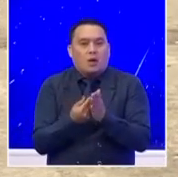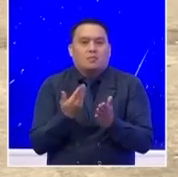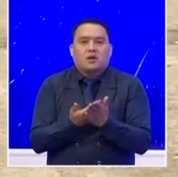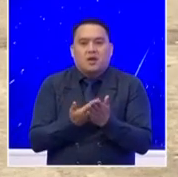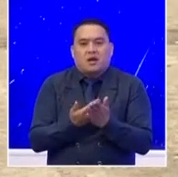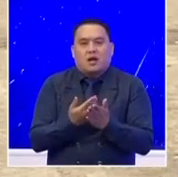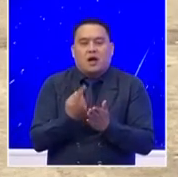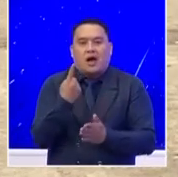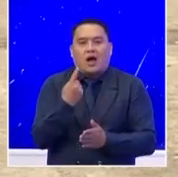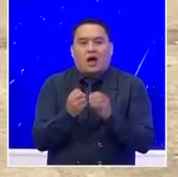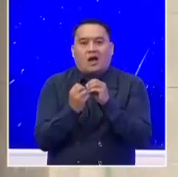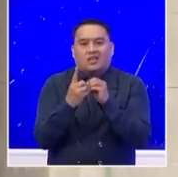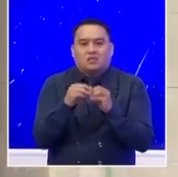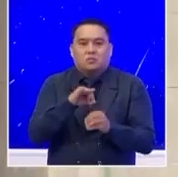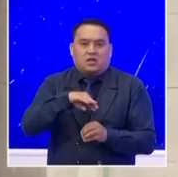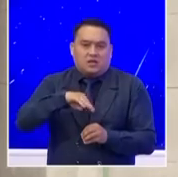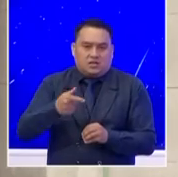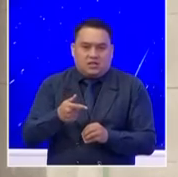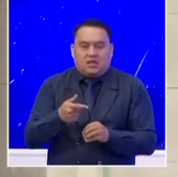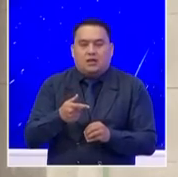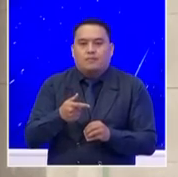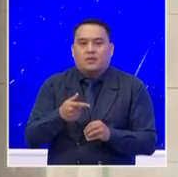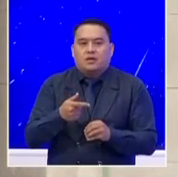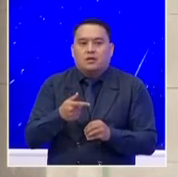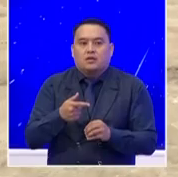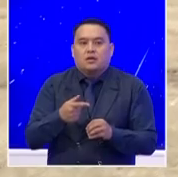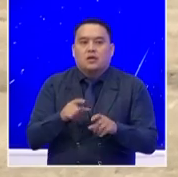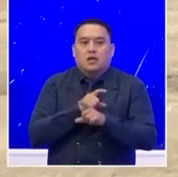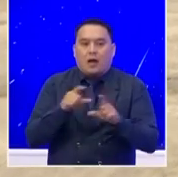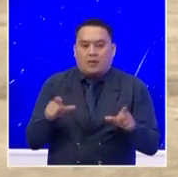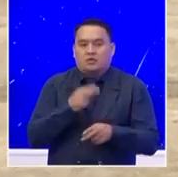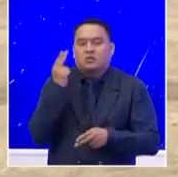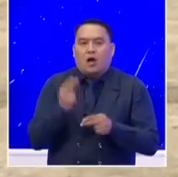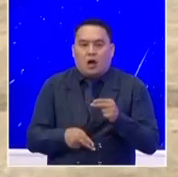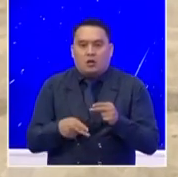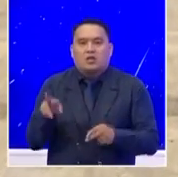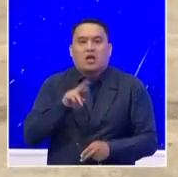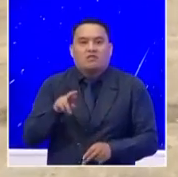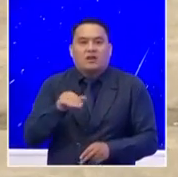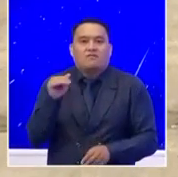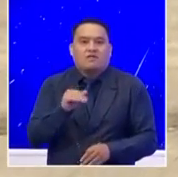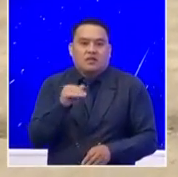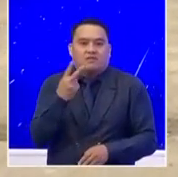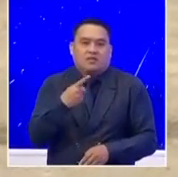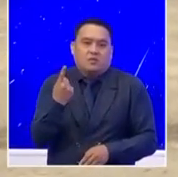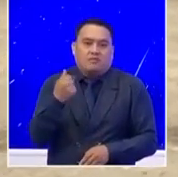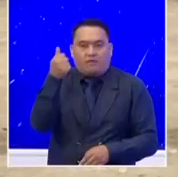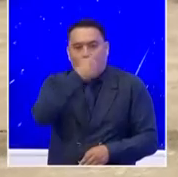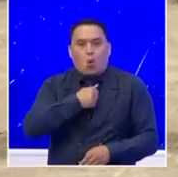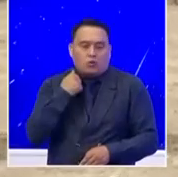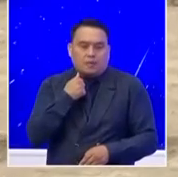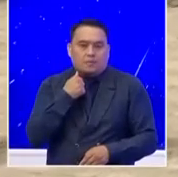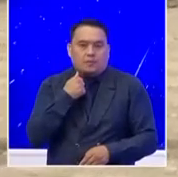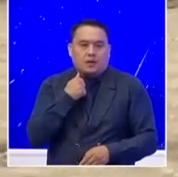ориентировочно больше 11 миллиардов тенге. По нормативным срокам строительства данный объект должен закончиться в январе-феврале 2021 года. Но